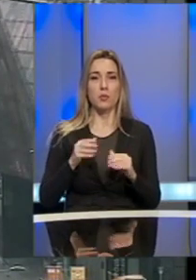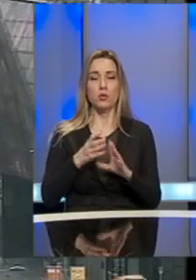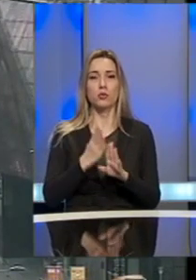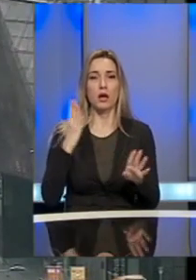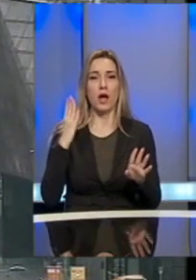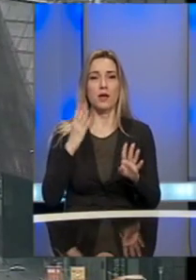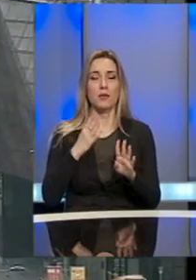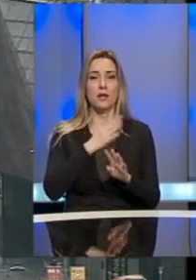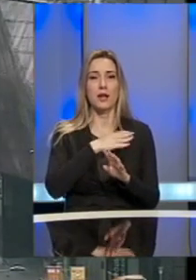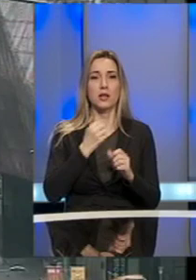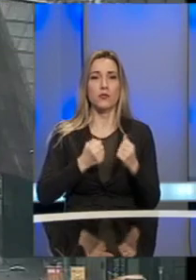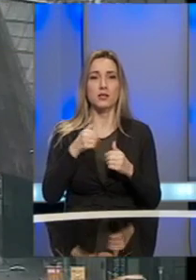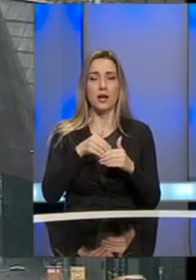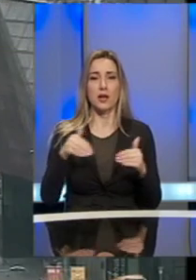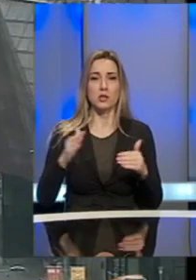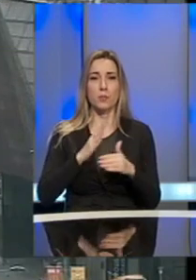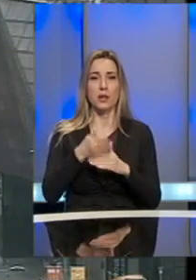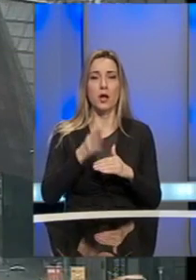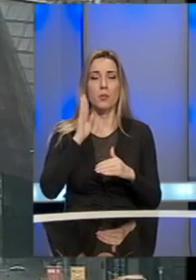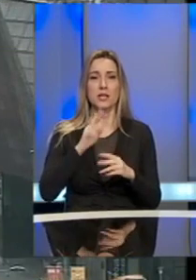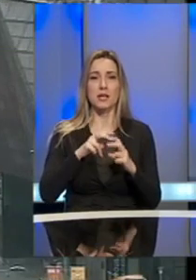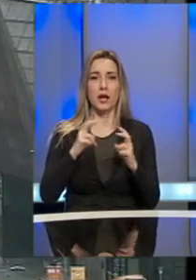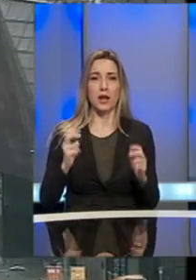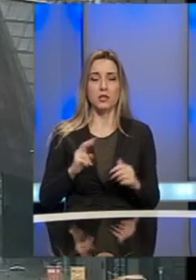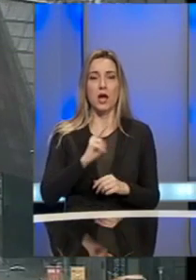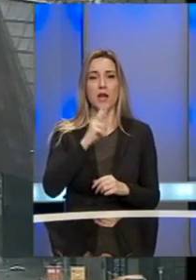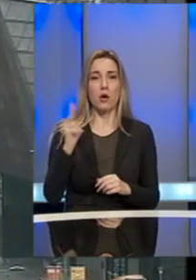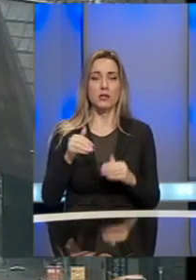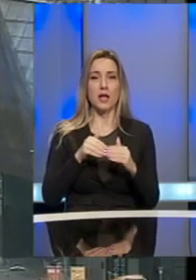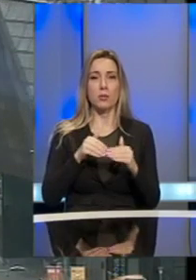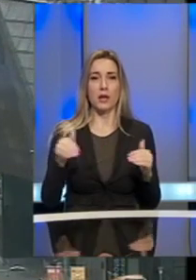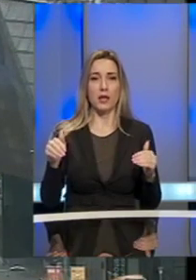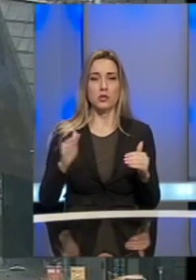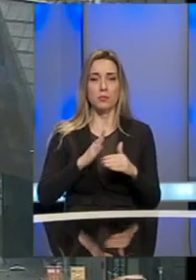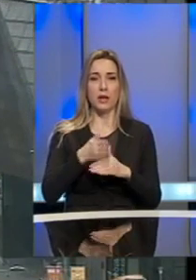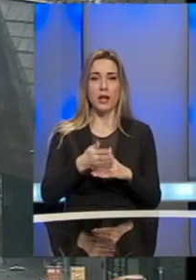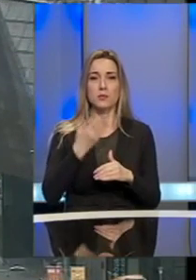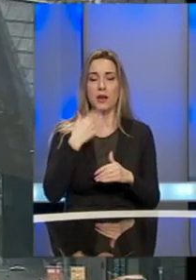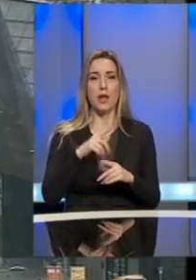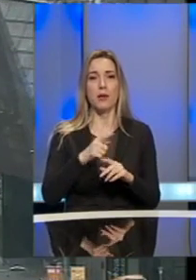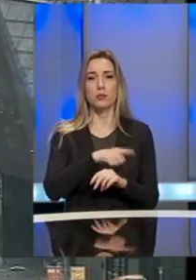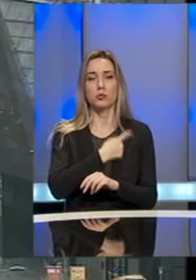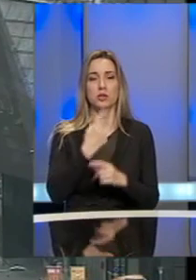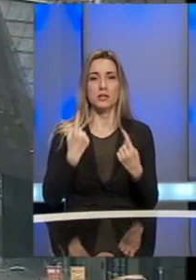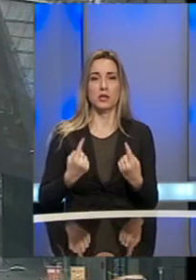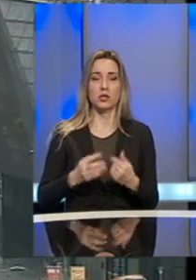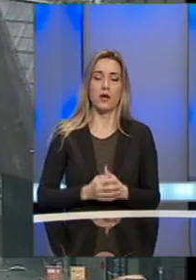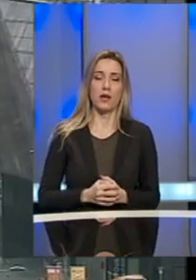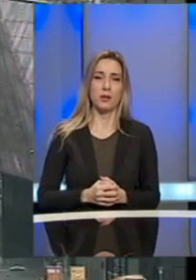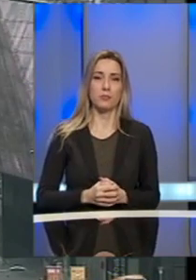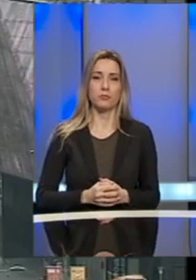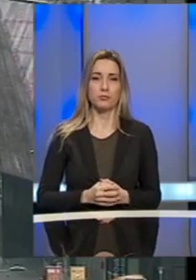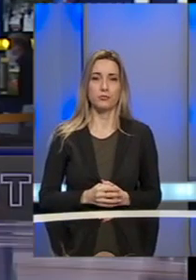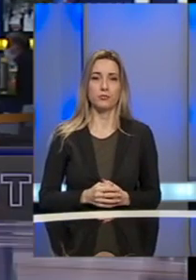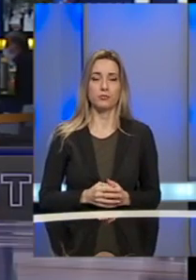je kolona teretnih vozila na graničnom prelazu Bosanska Gradiška. Na ostalim graničnim prelazima nema dužih zadržavanja.